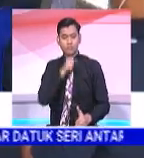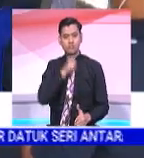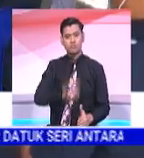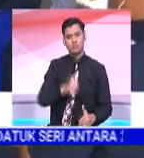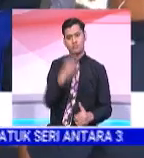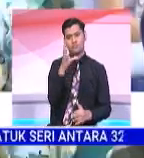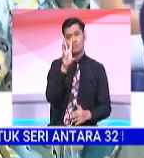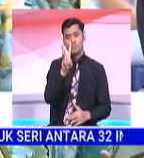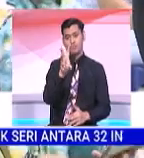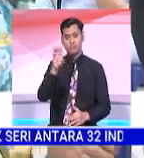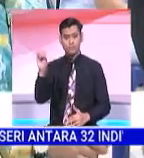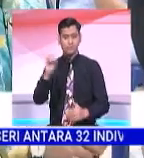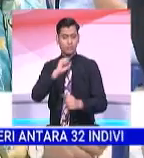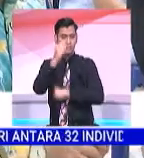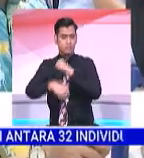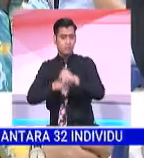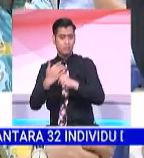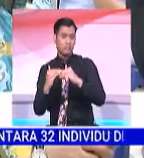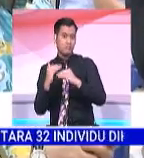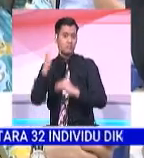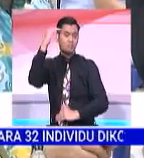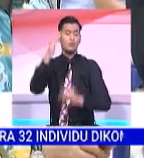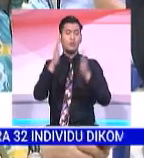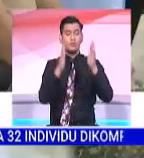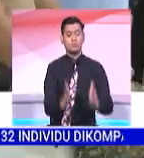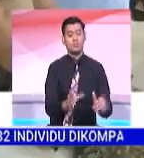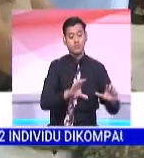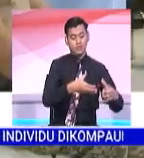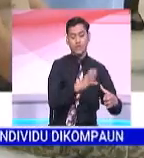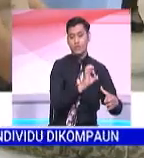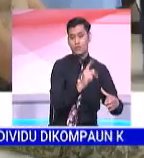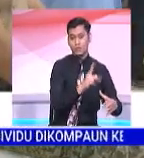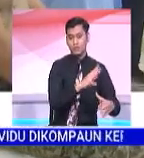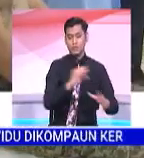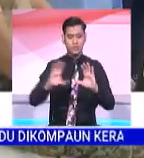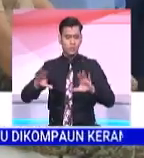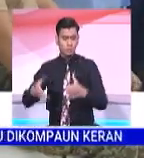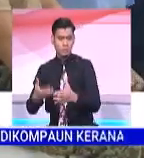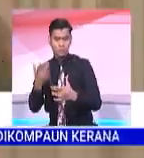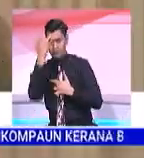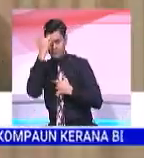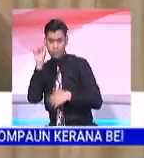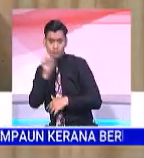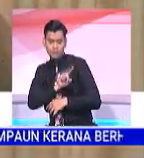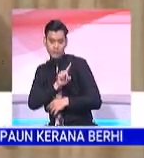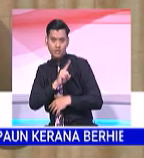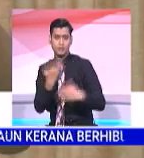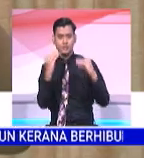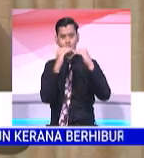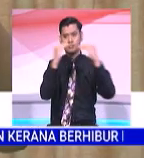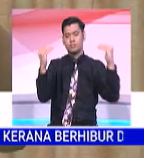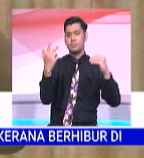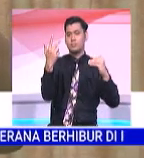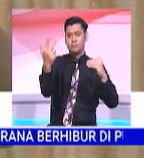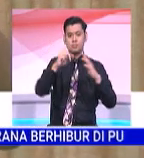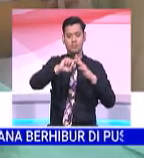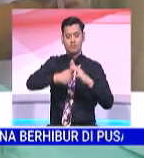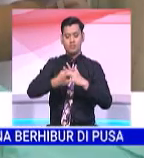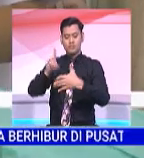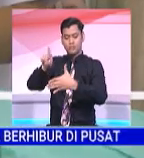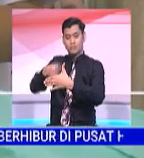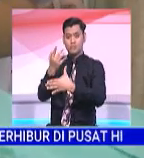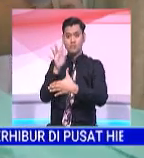Menurut Timbalan Menteri Kesihatan, Dato' Dr. Nur Azmi Ghazali, tiada kesan sampingan membimbangkan dikesan KKM. Setakat